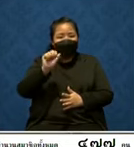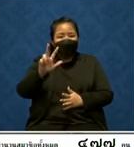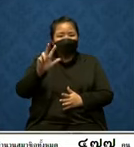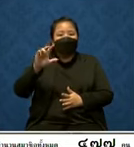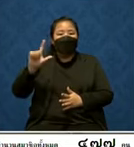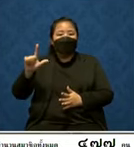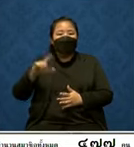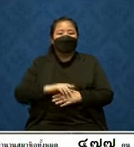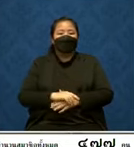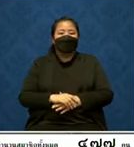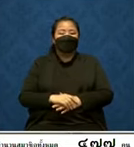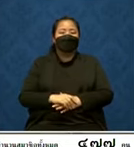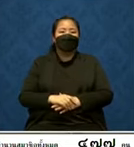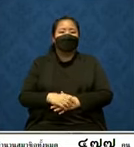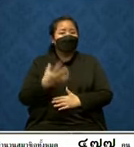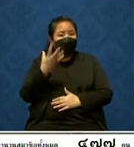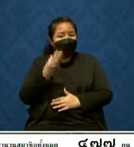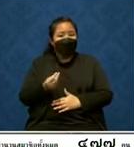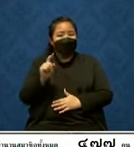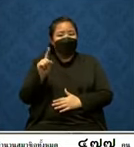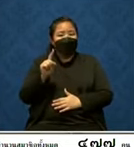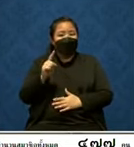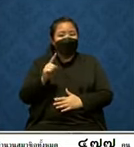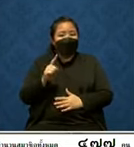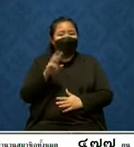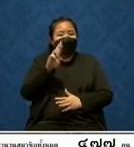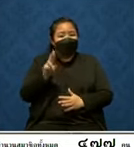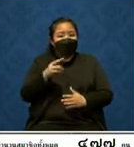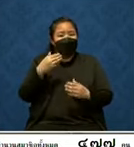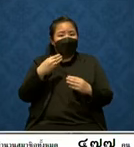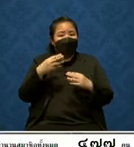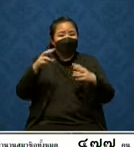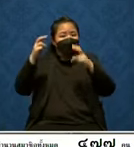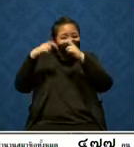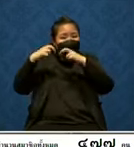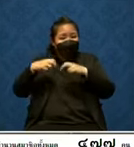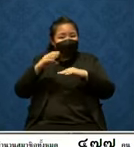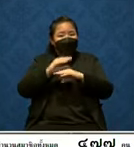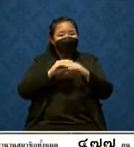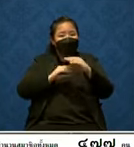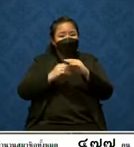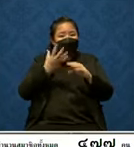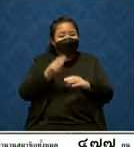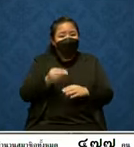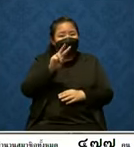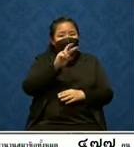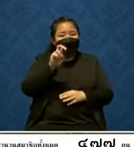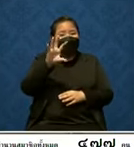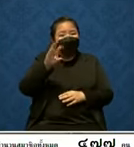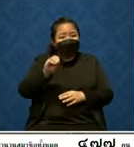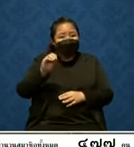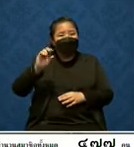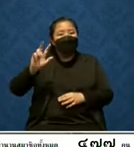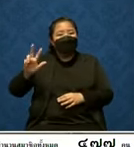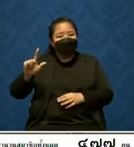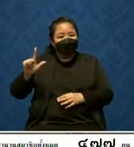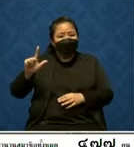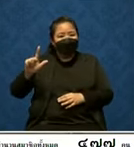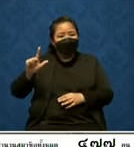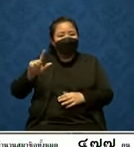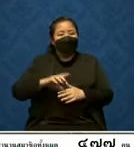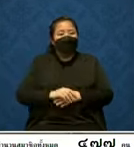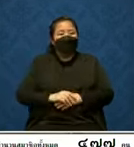นั้นเหลือเป็นส่วนที่จะเป็นค่าใช้จ่ายในการวิจัยโครงการจริงๆเนี่ยเหลือแค่250ล้านก็ไม่ใช่ว่าเอาไปวิจั